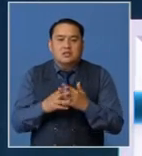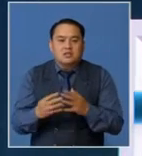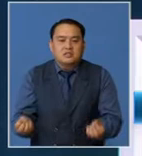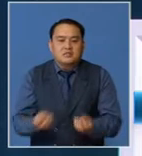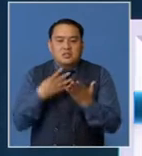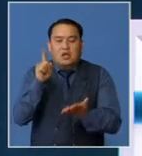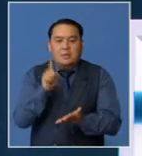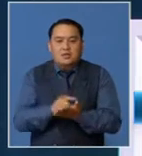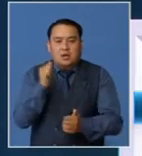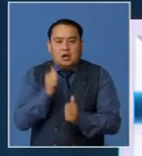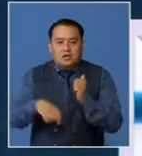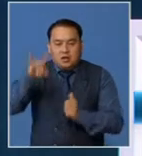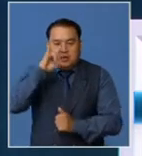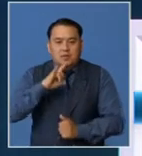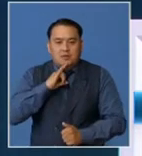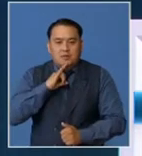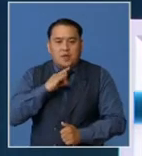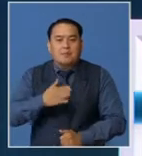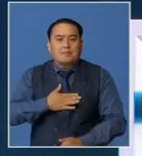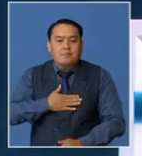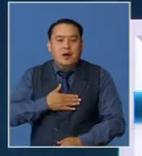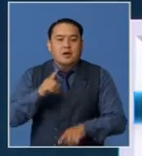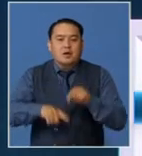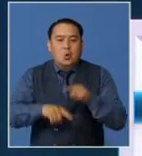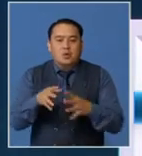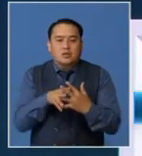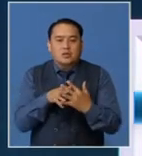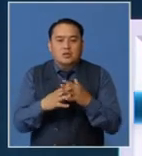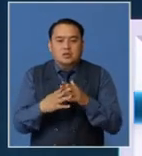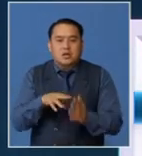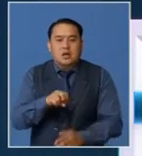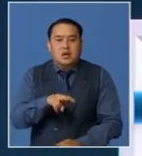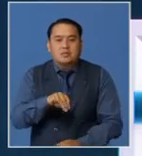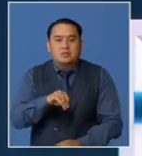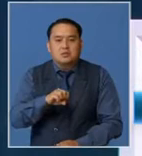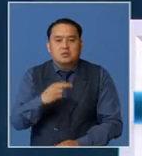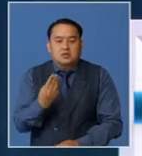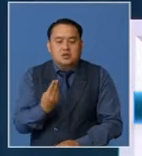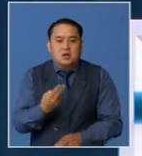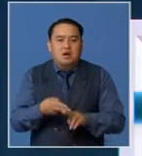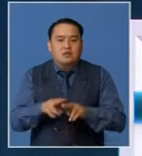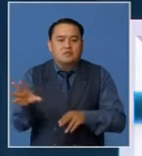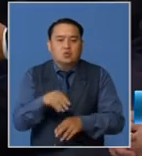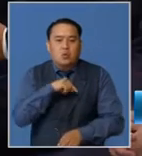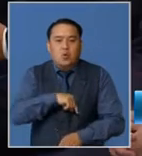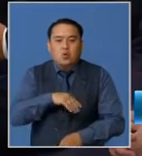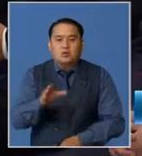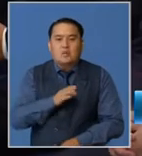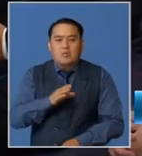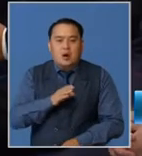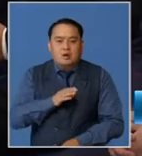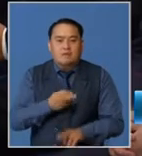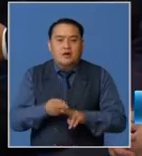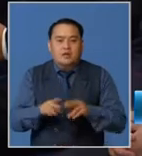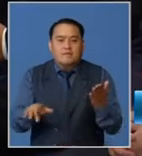священный долг каждого нашего жителя. Моя малая родина, село Лепсинск, красивейший край, полный природными духовными богатствами. В